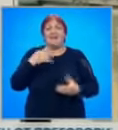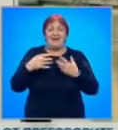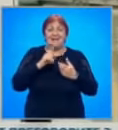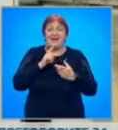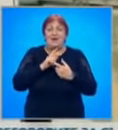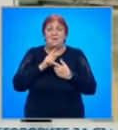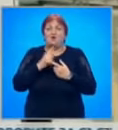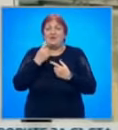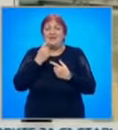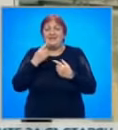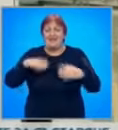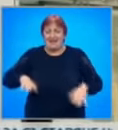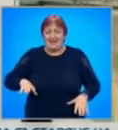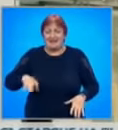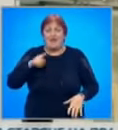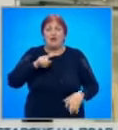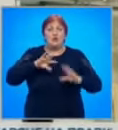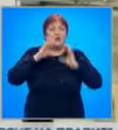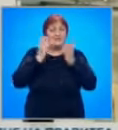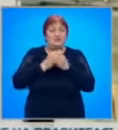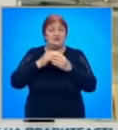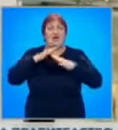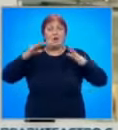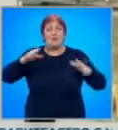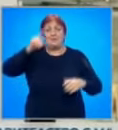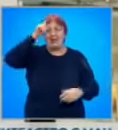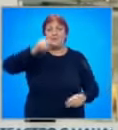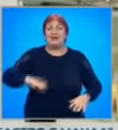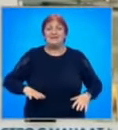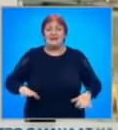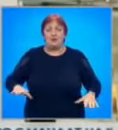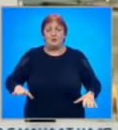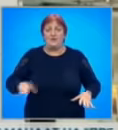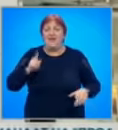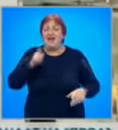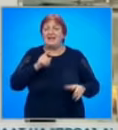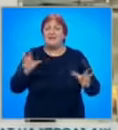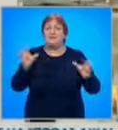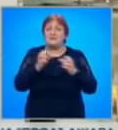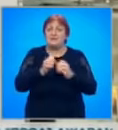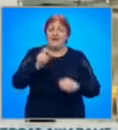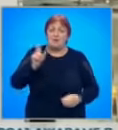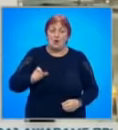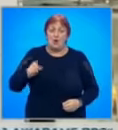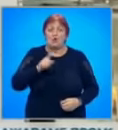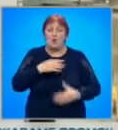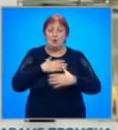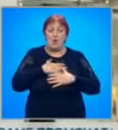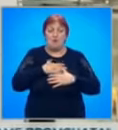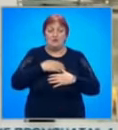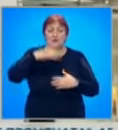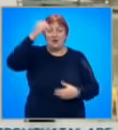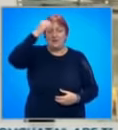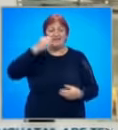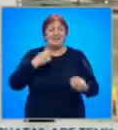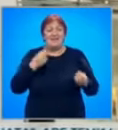зала в един град. Арт Театър е във всички големи германски градове, където се събират хора, които обичат